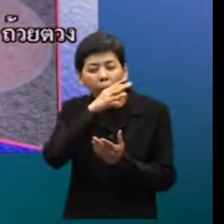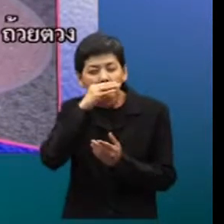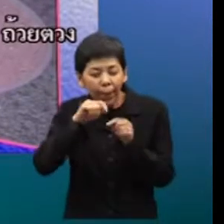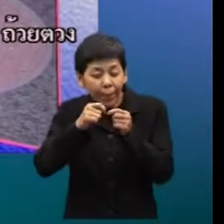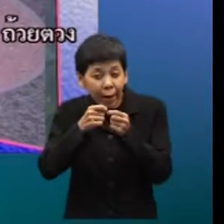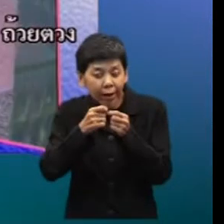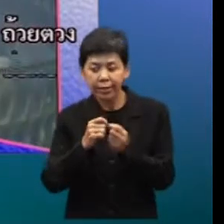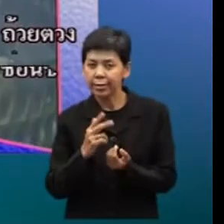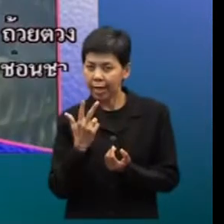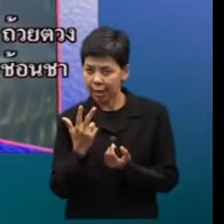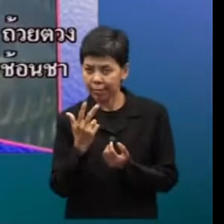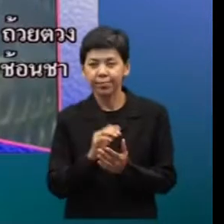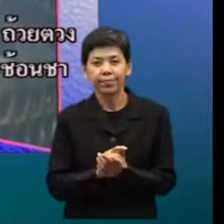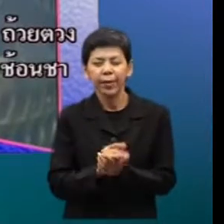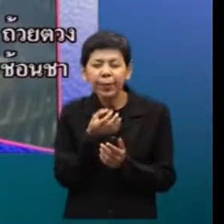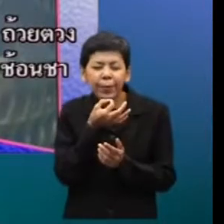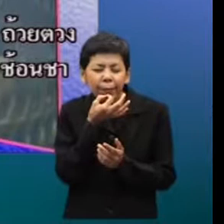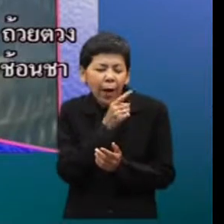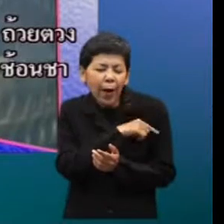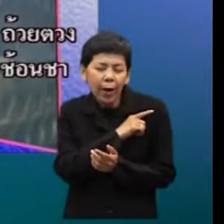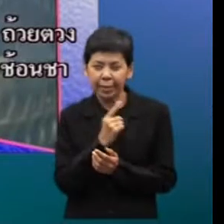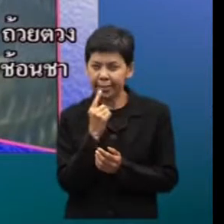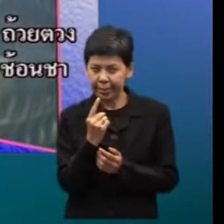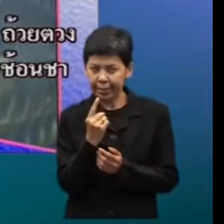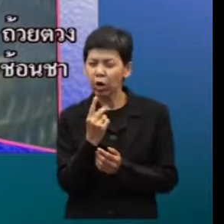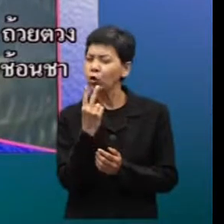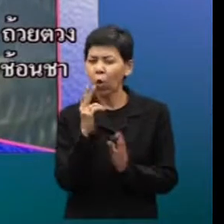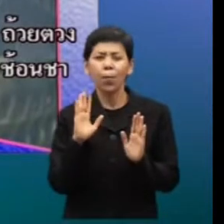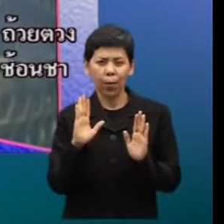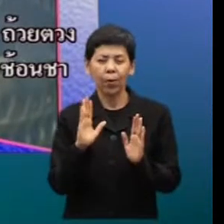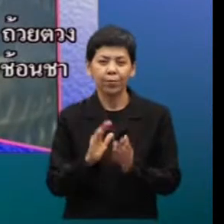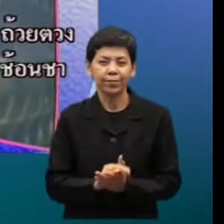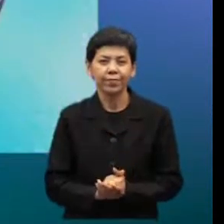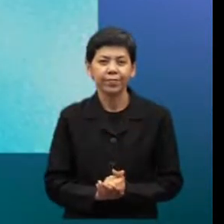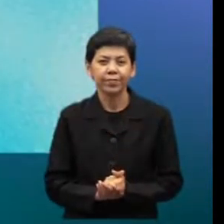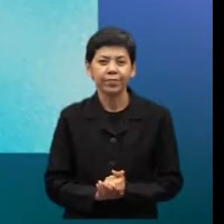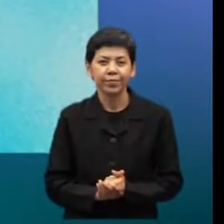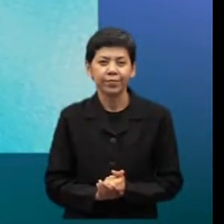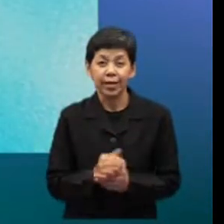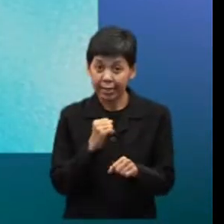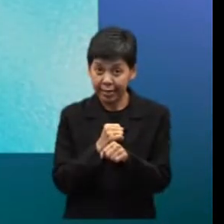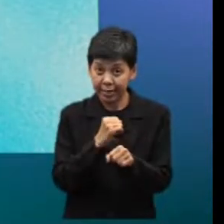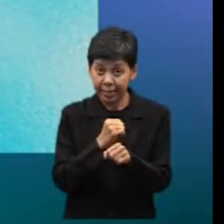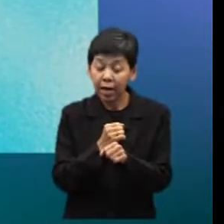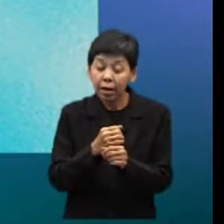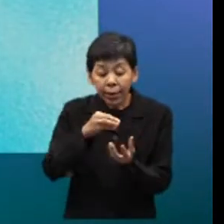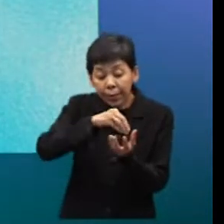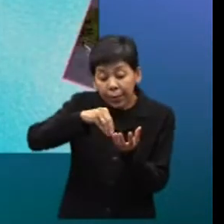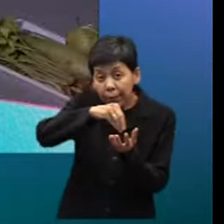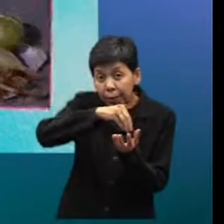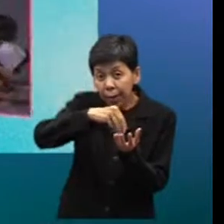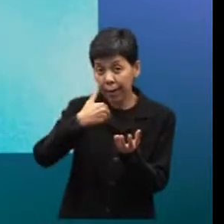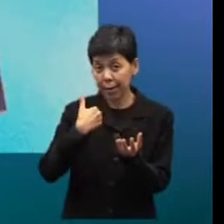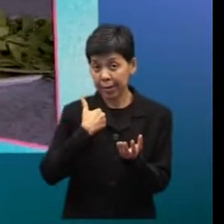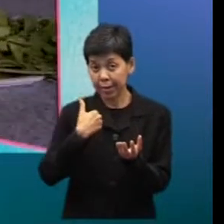วงเกลือป่น1ช้อนชา2อย่างเท่านั้นเองครับส่วนผสมสำหรับการทำหน้าก็ประกอบด้ว